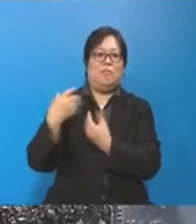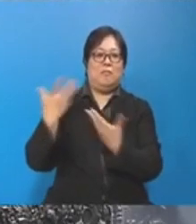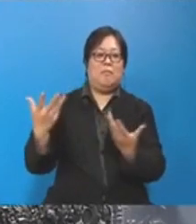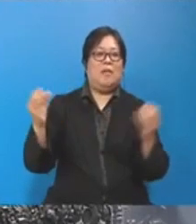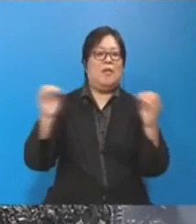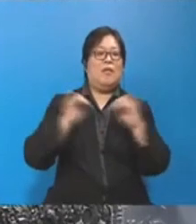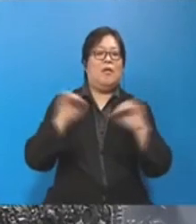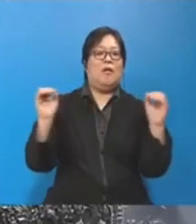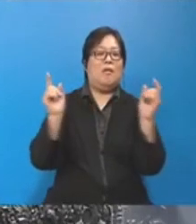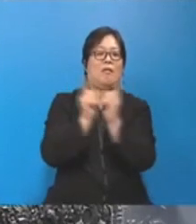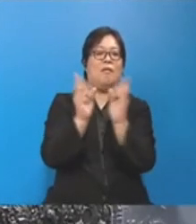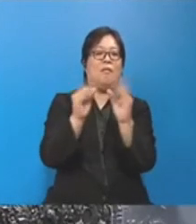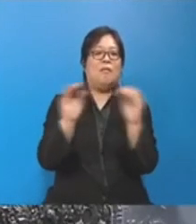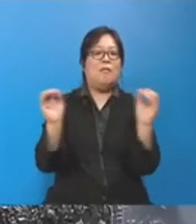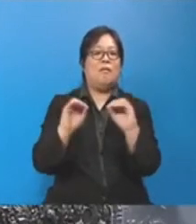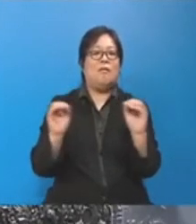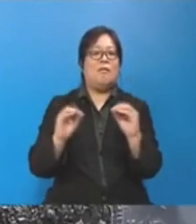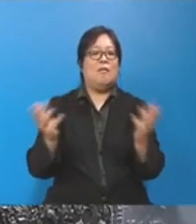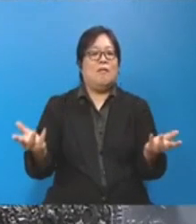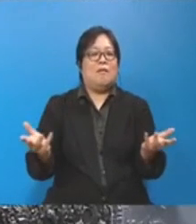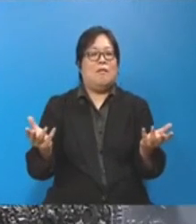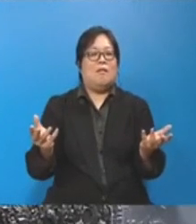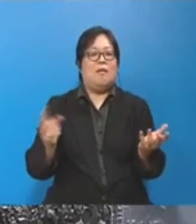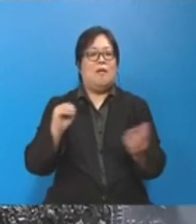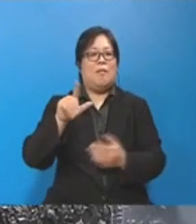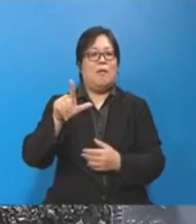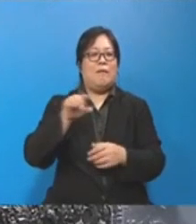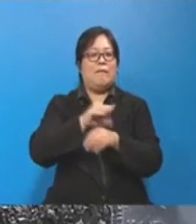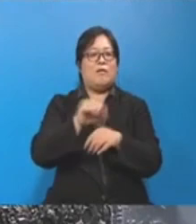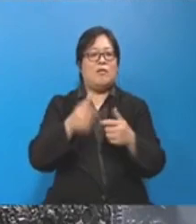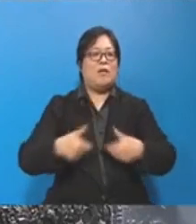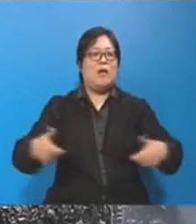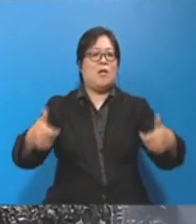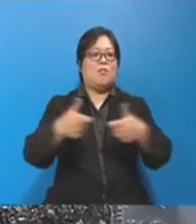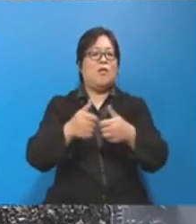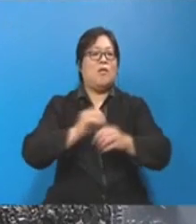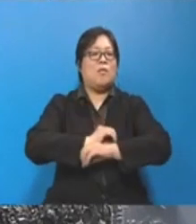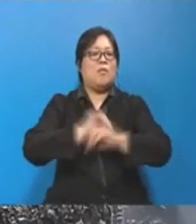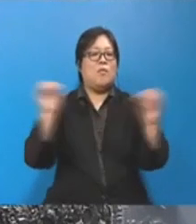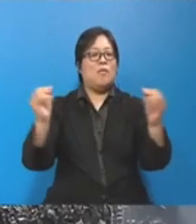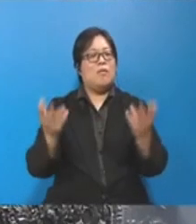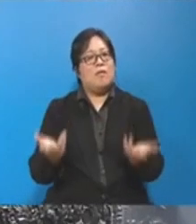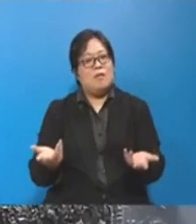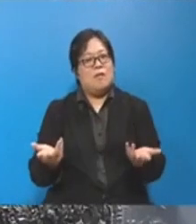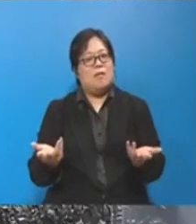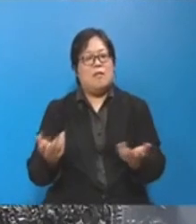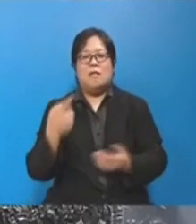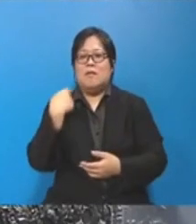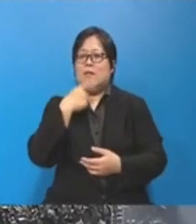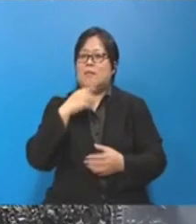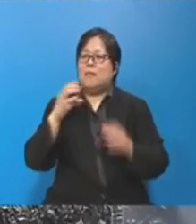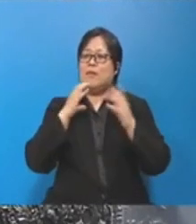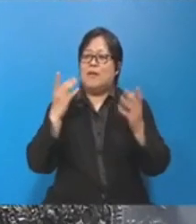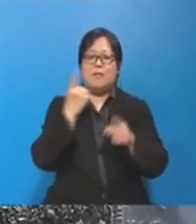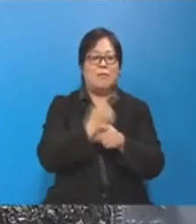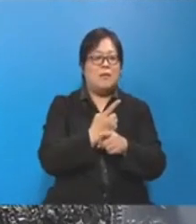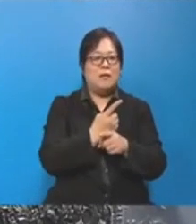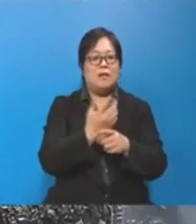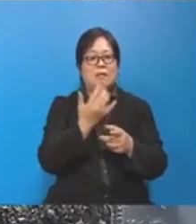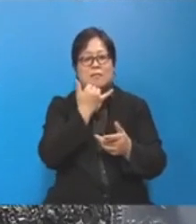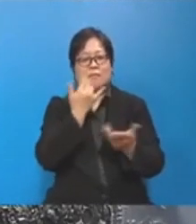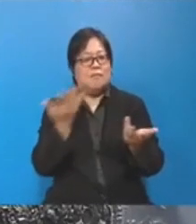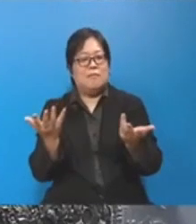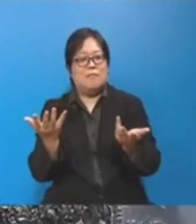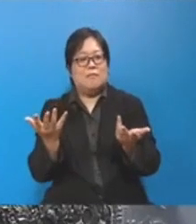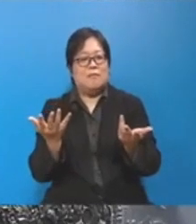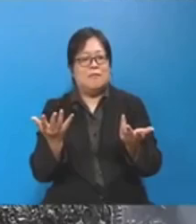katakan tidak ada perjumpaan el-nation lebay trikomsel langsung dari siapa yang cakap benar atau tidak